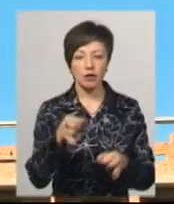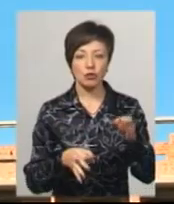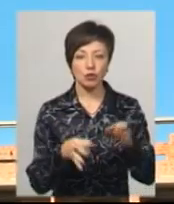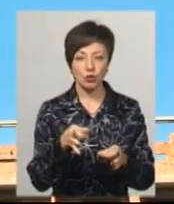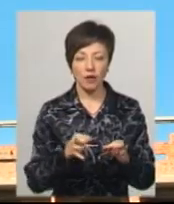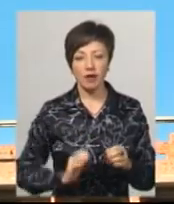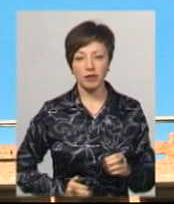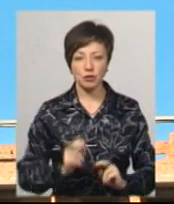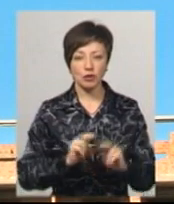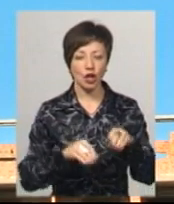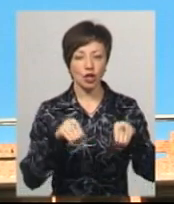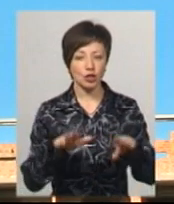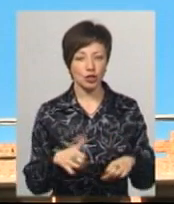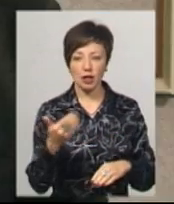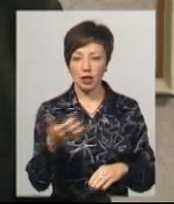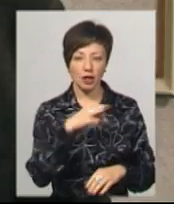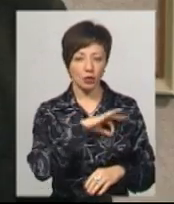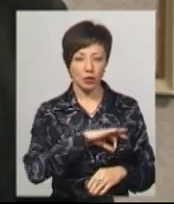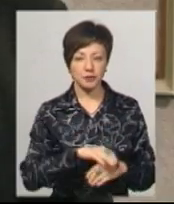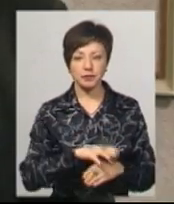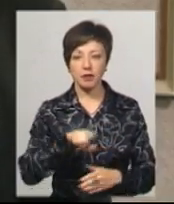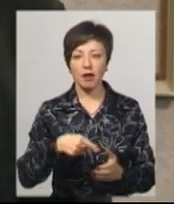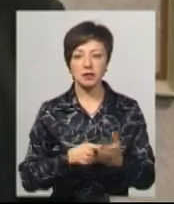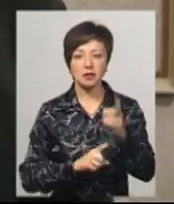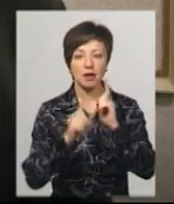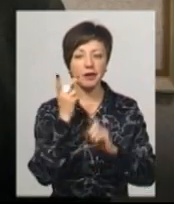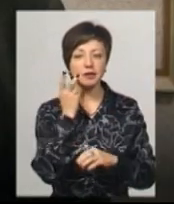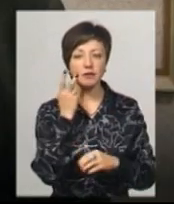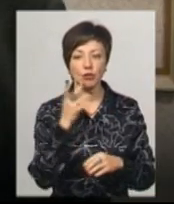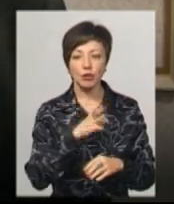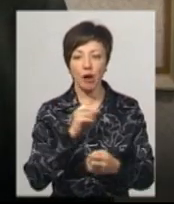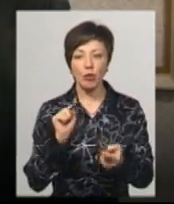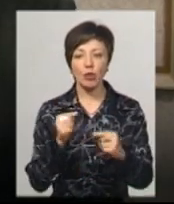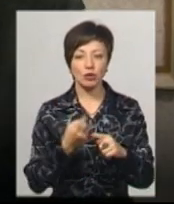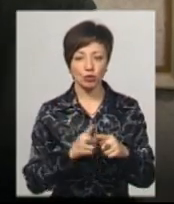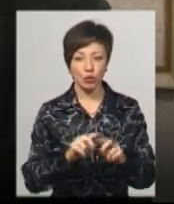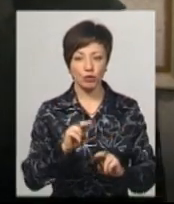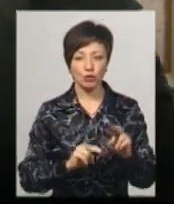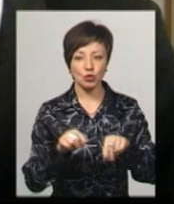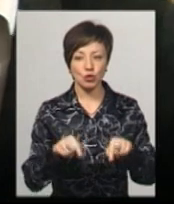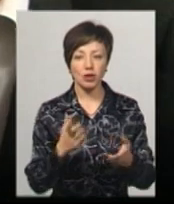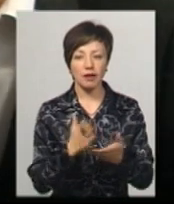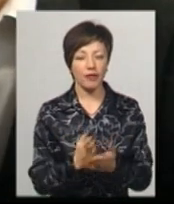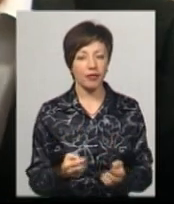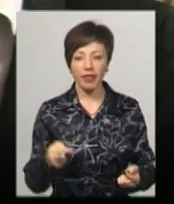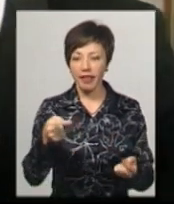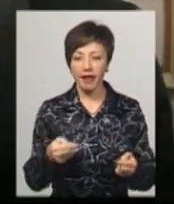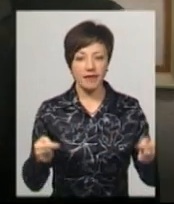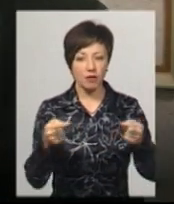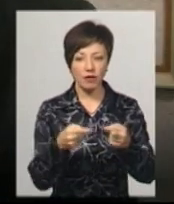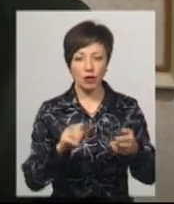забудовника, але рішення було не на їхню користь. Міська рада завжди була проти цього будівництва, тому що тут є невідповідність умов